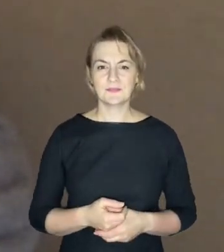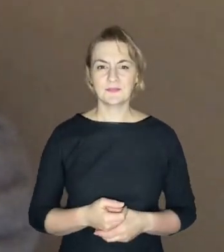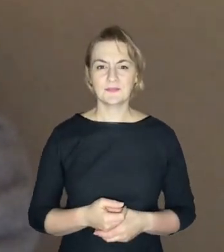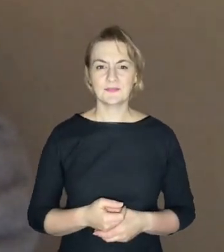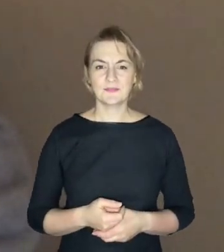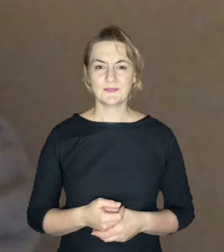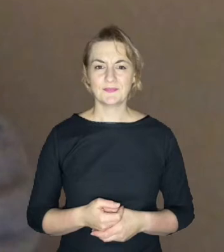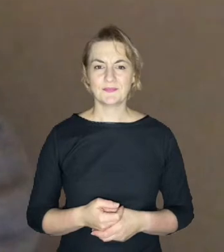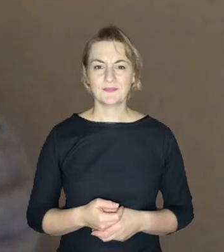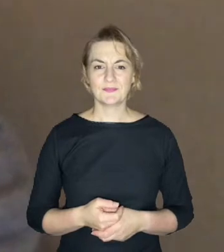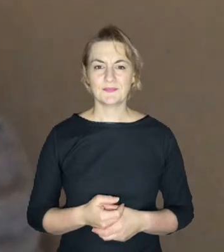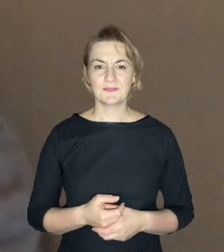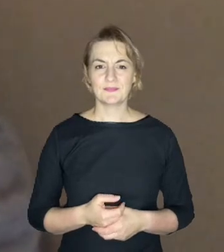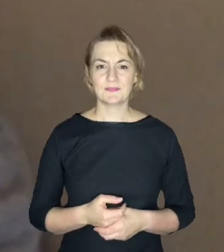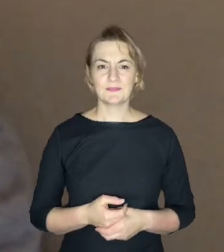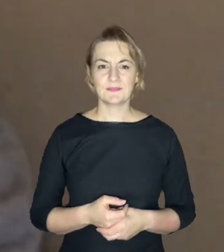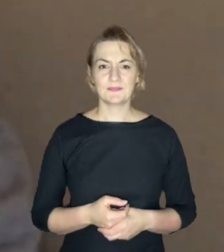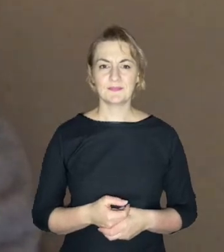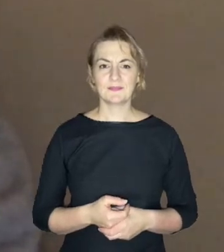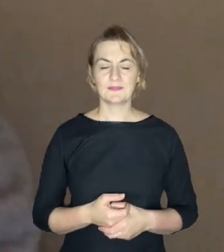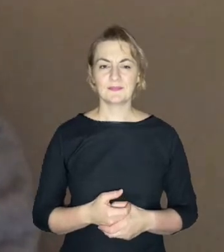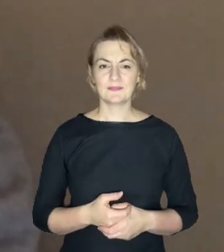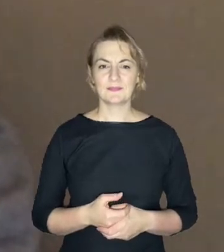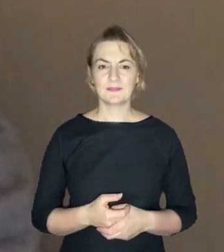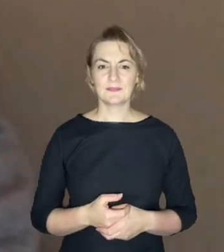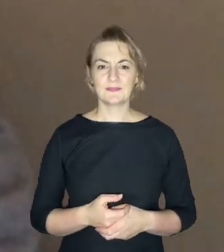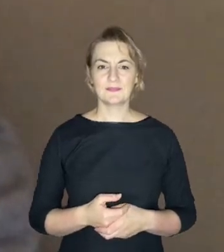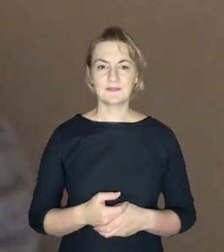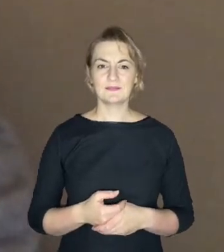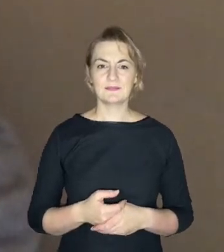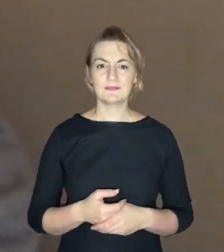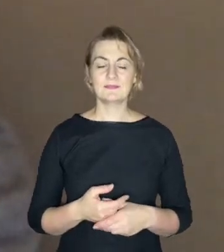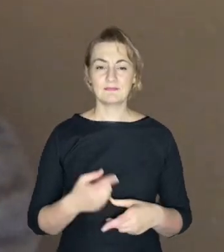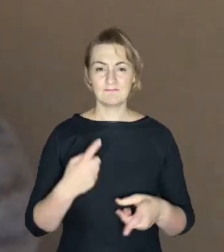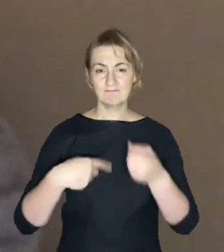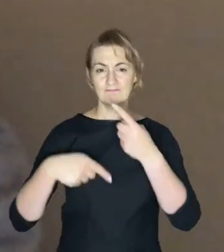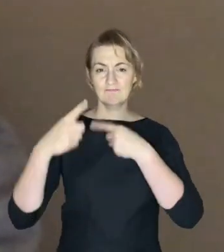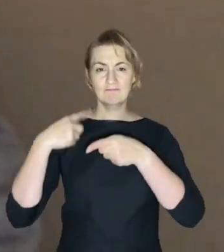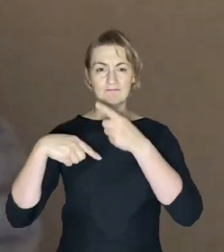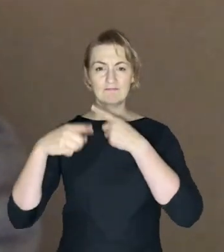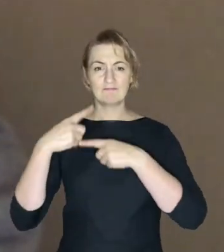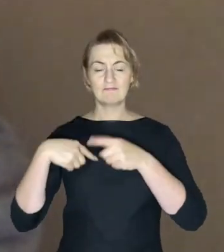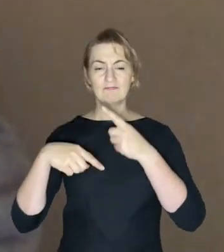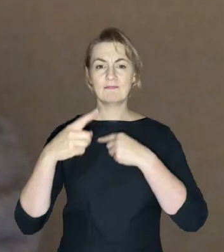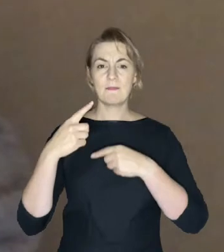Kiedy prawda, nasi jacyś mityczni prarodzice no,